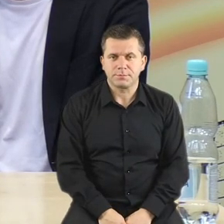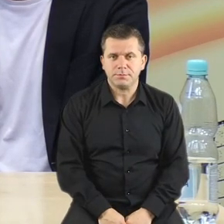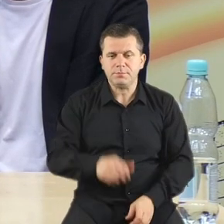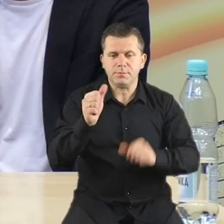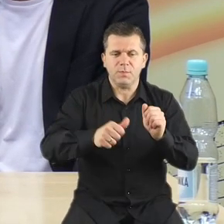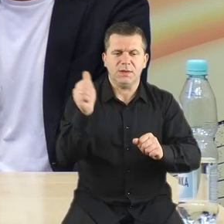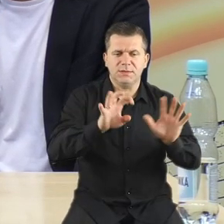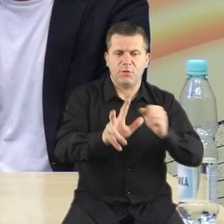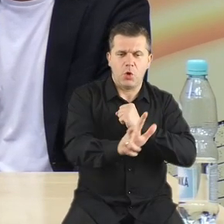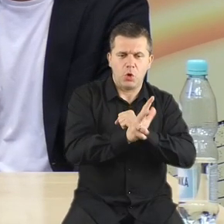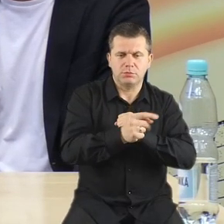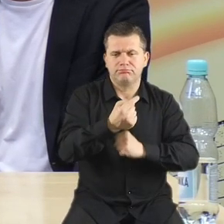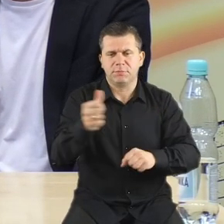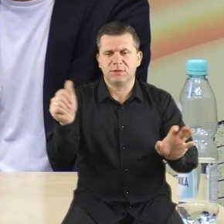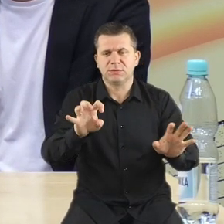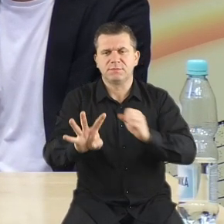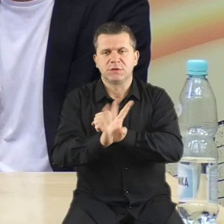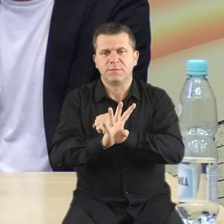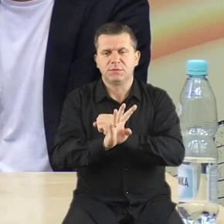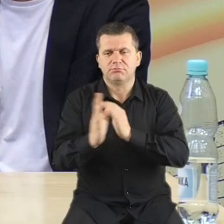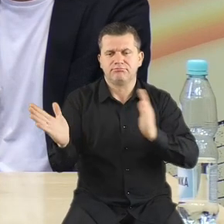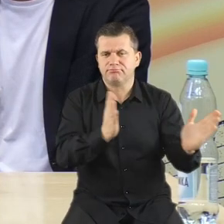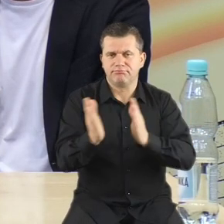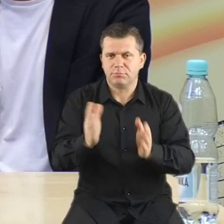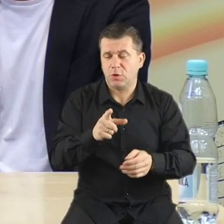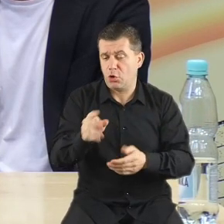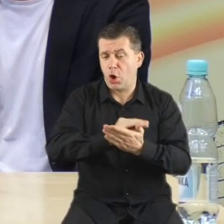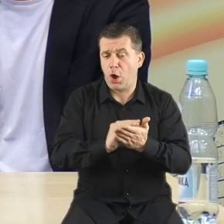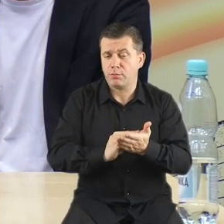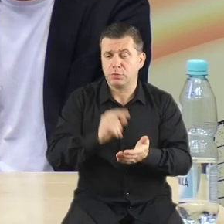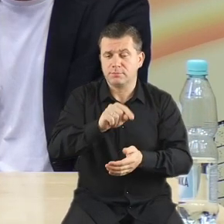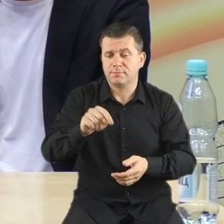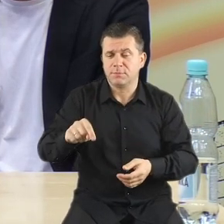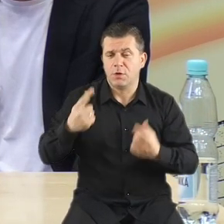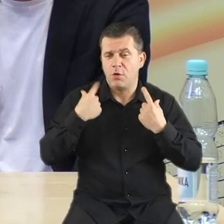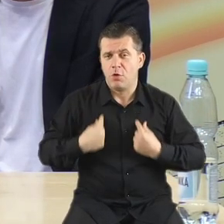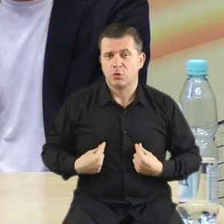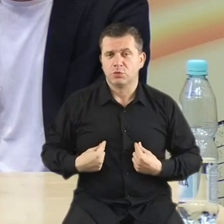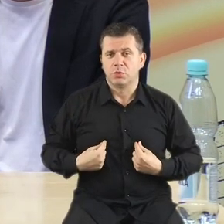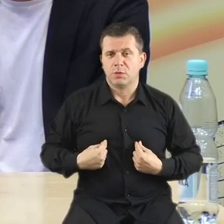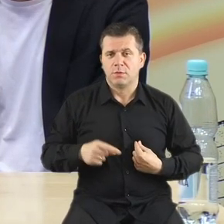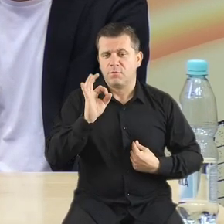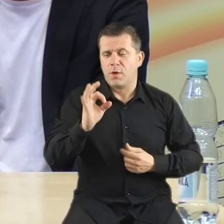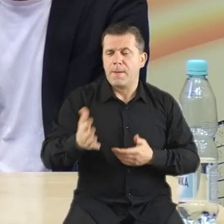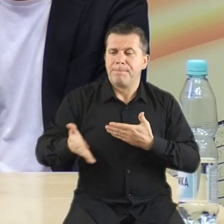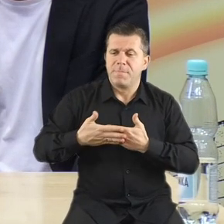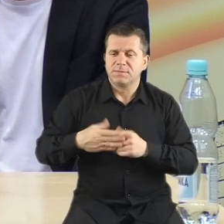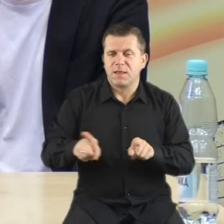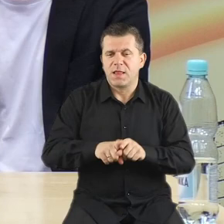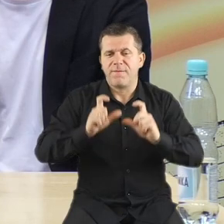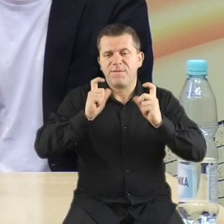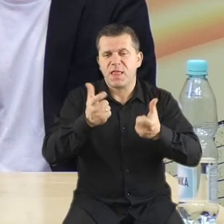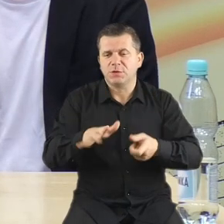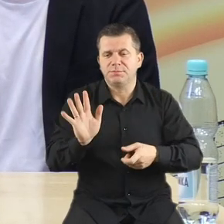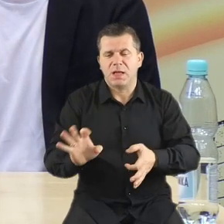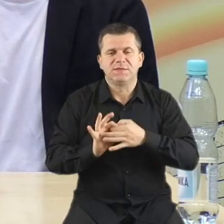przełom lat 80. i 90. Czy opisując postacie tak panu bliskie i wydarzenia, które